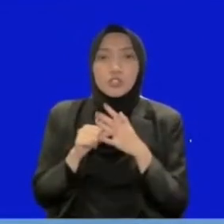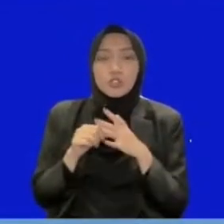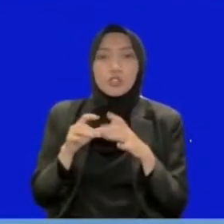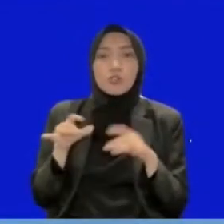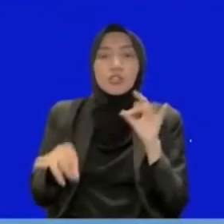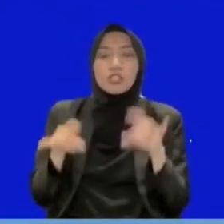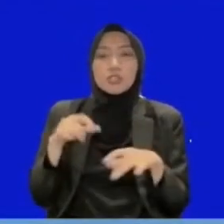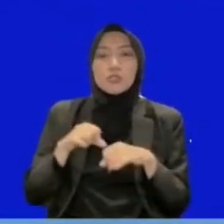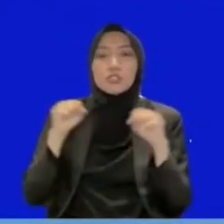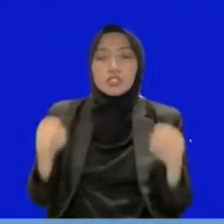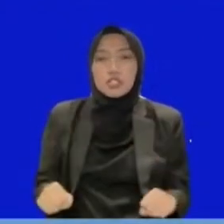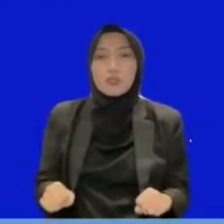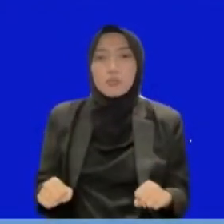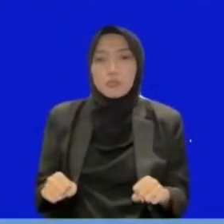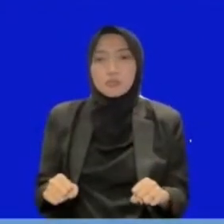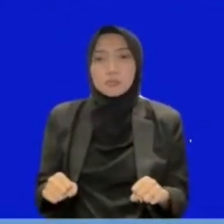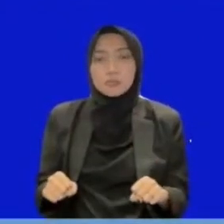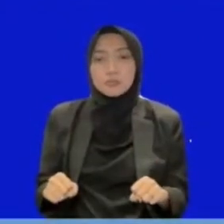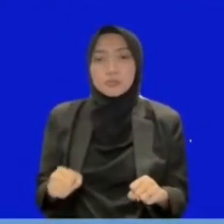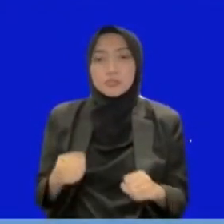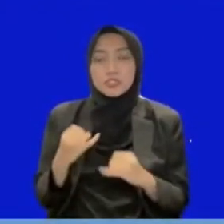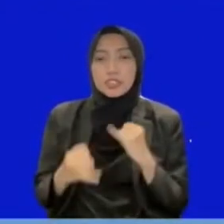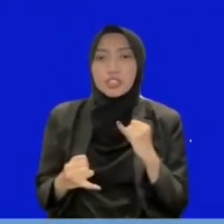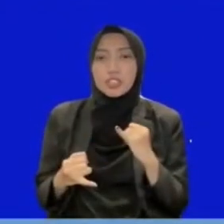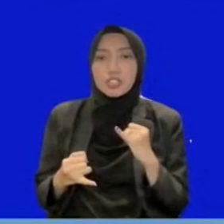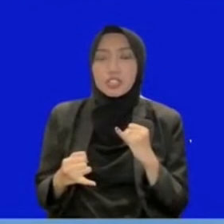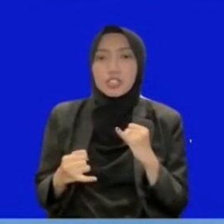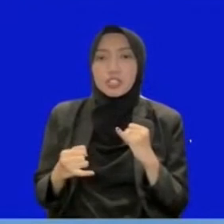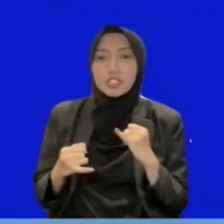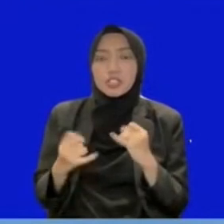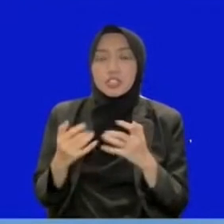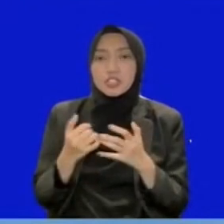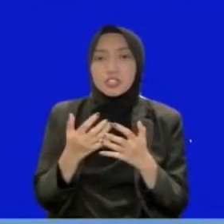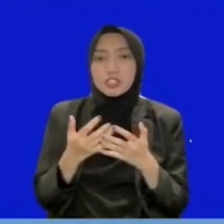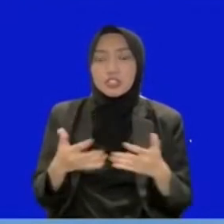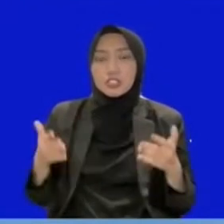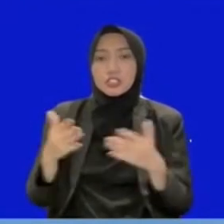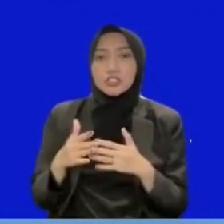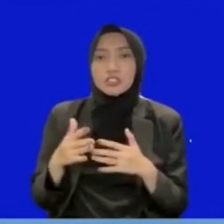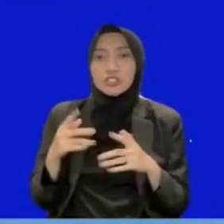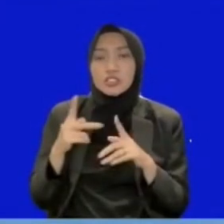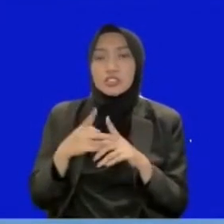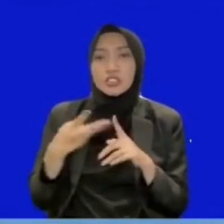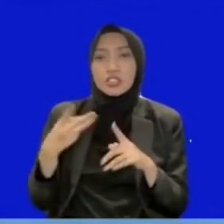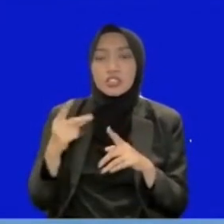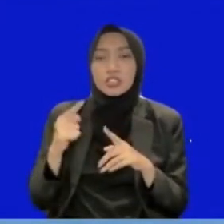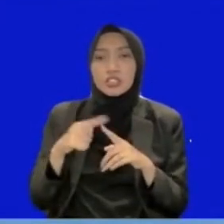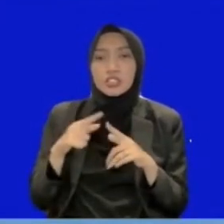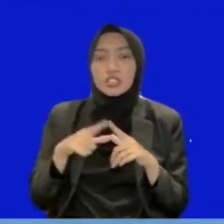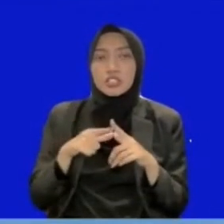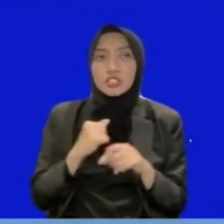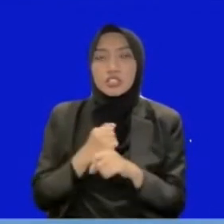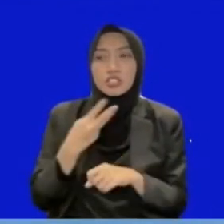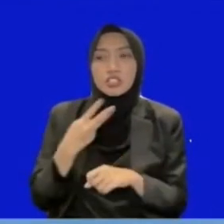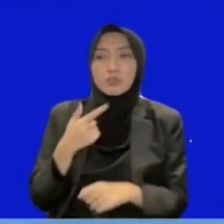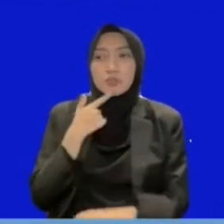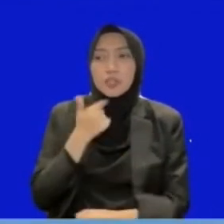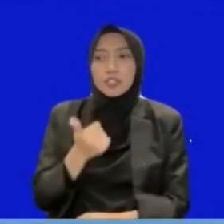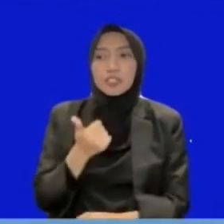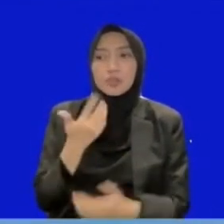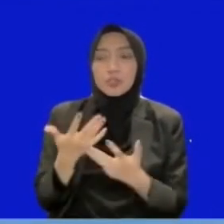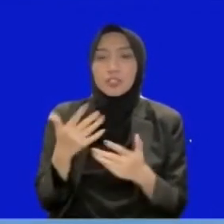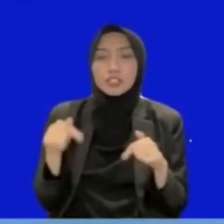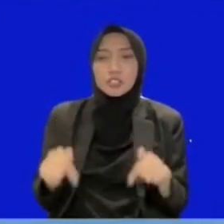atau management plan. Dan terakhirnya societies valuing the heritage. Nah ini memang yang terakhir ini penting dan mungkin